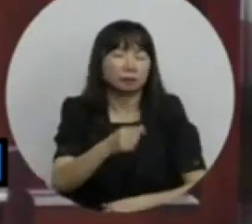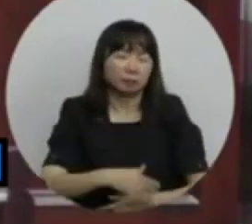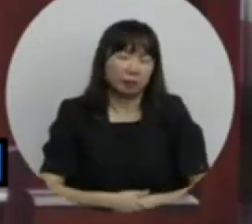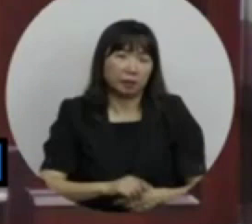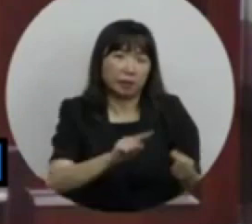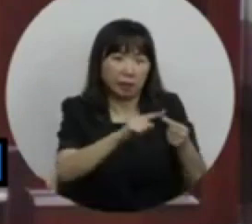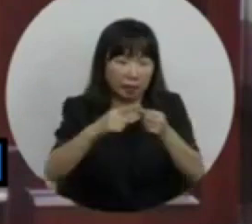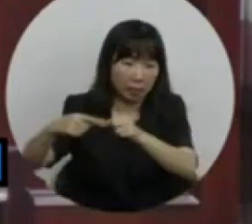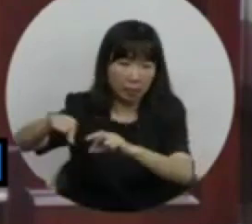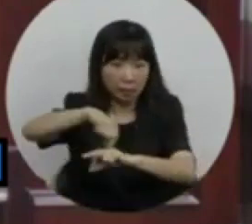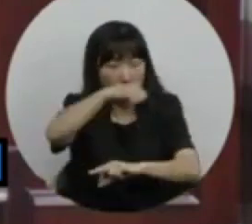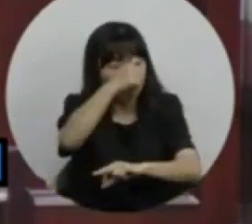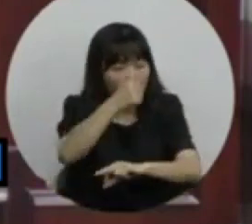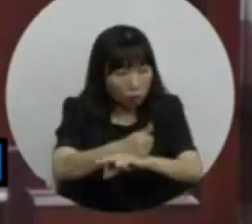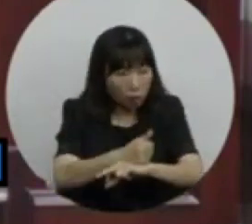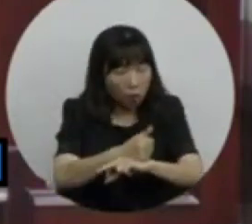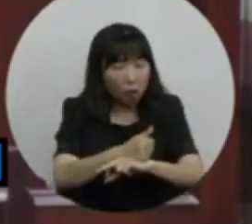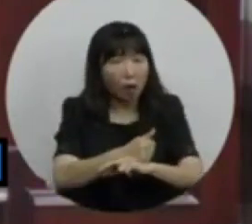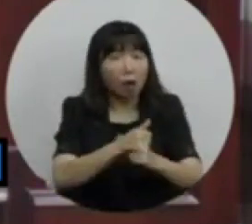세종대왕께서는 제3년째인